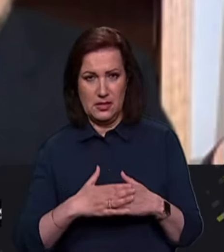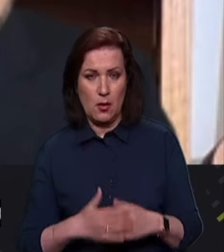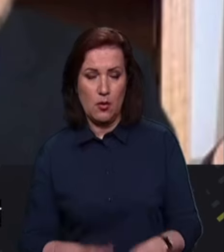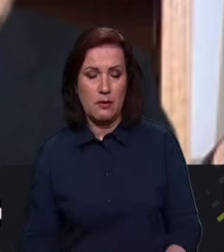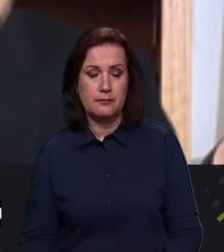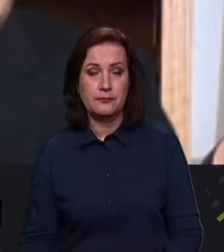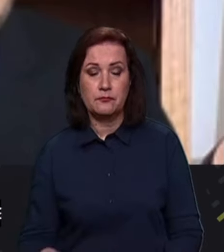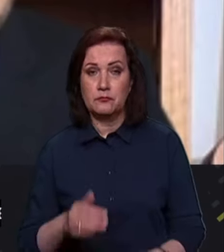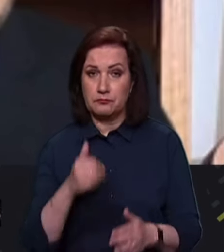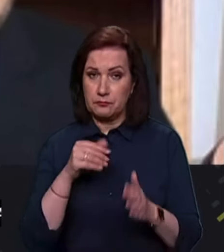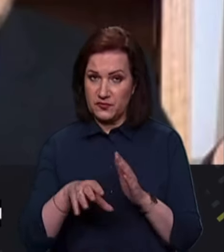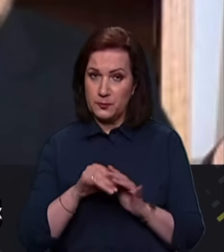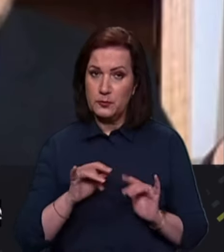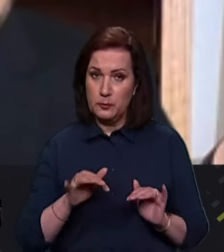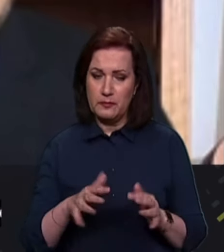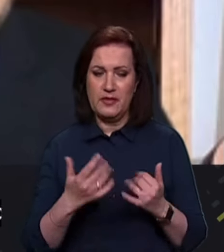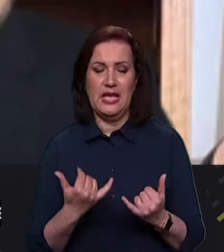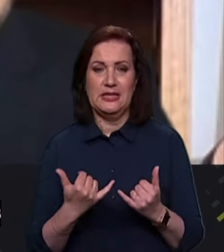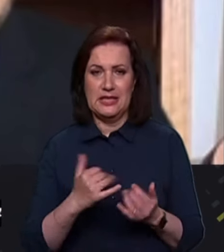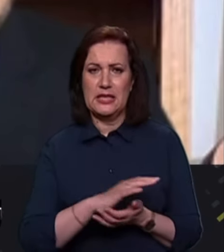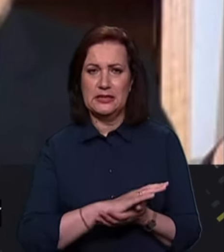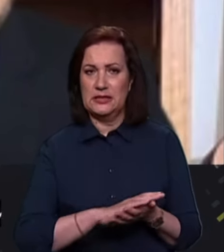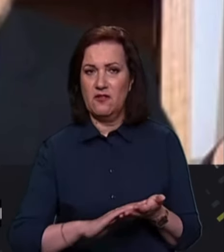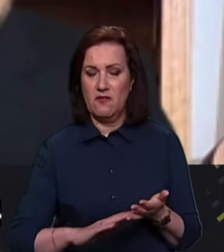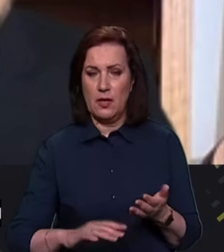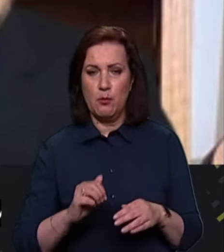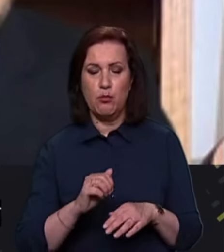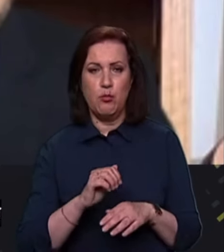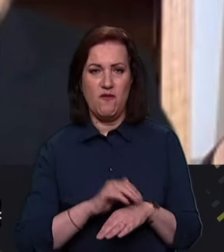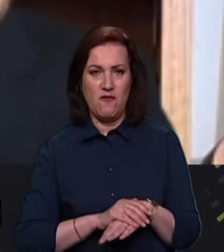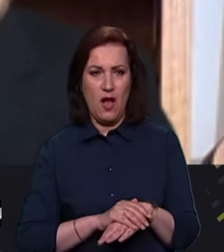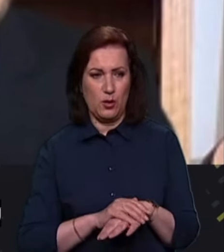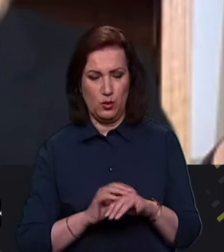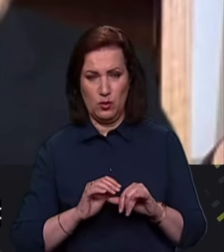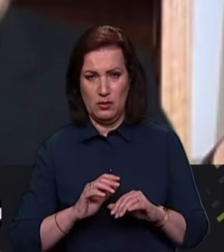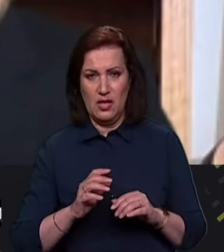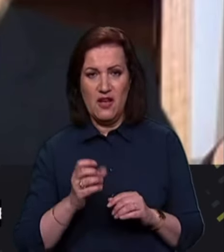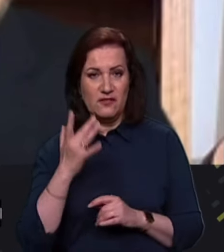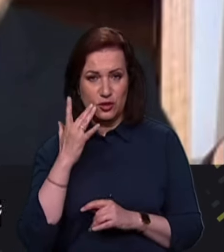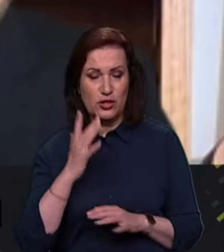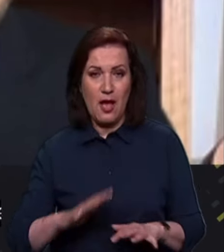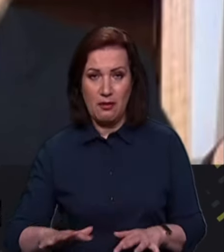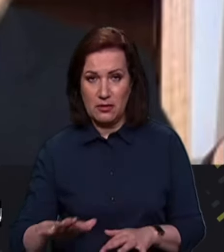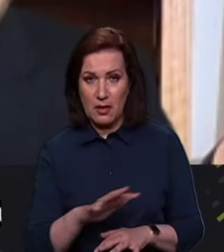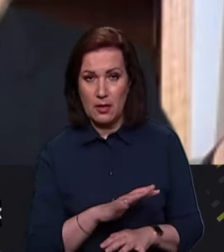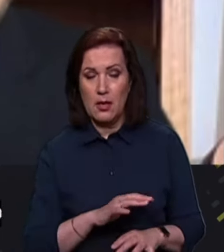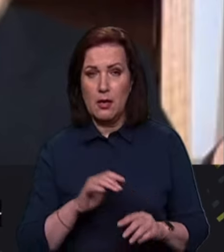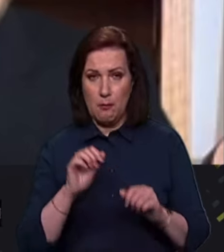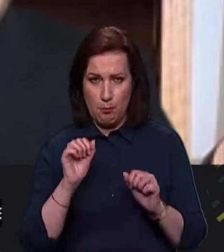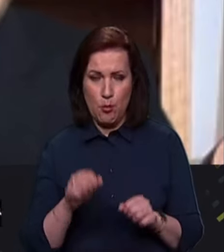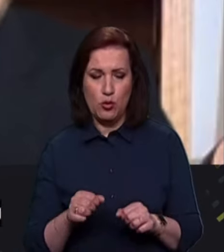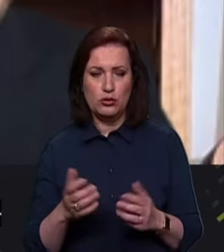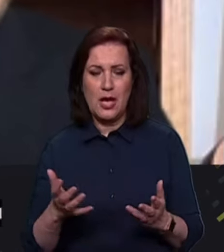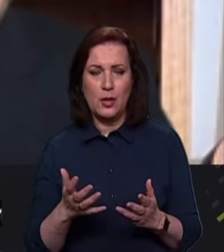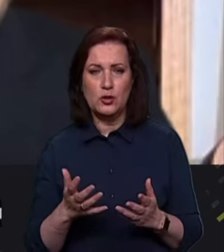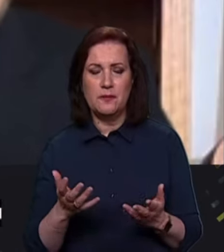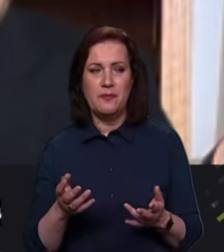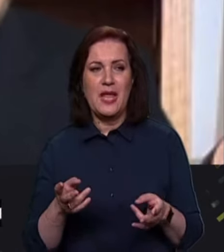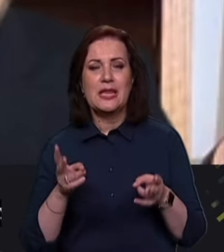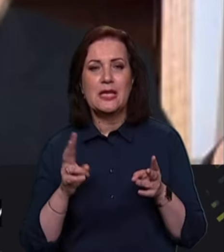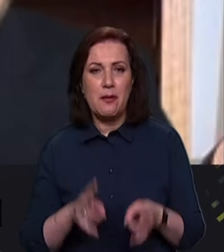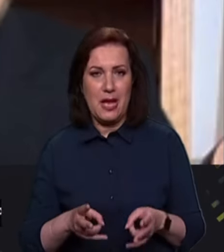вважаєте, передвиборча кампанія, яка зараз триває, по факту в розпалі в Сполучених Штатах Америки, може якось